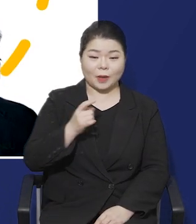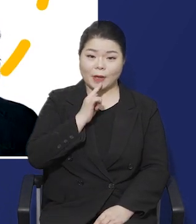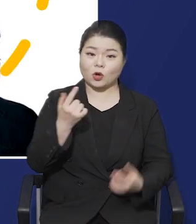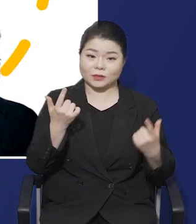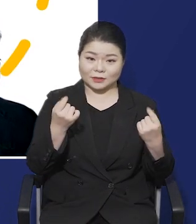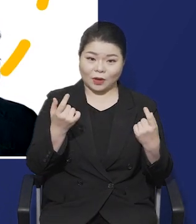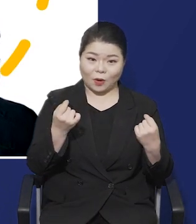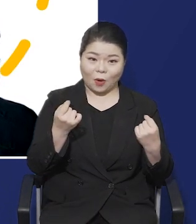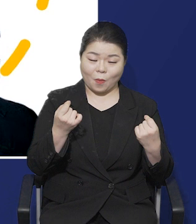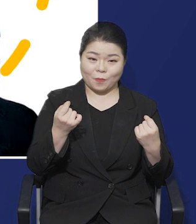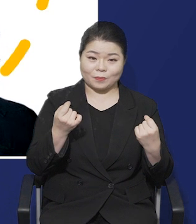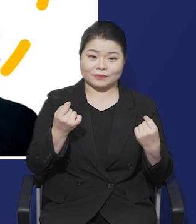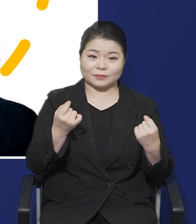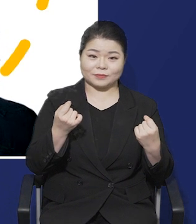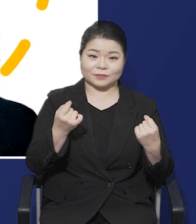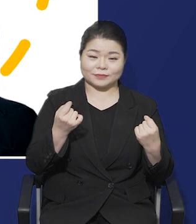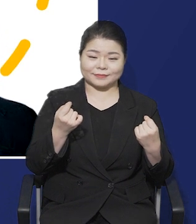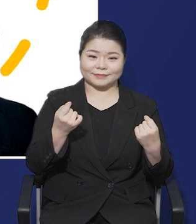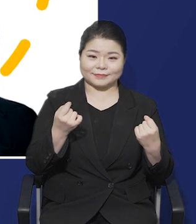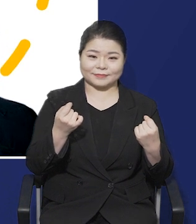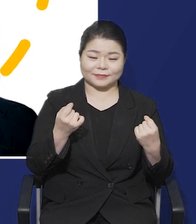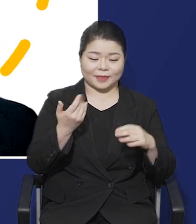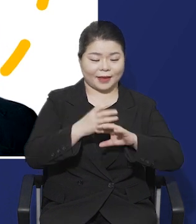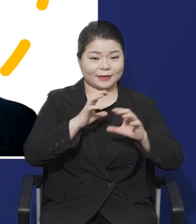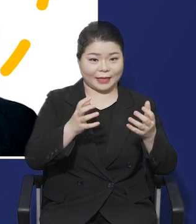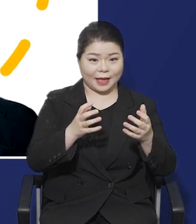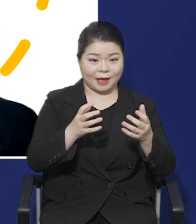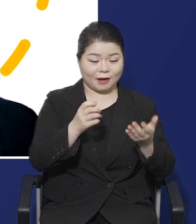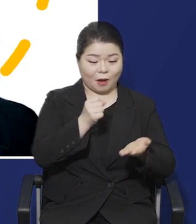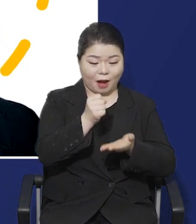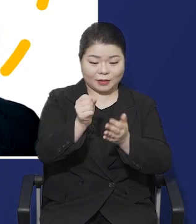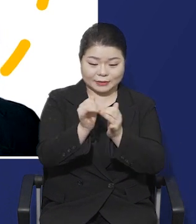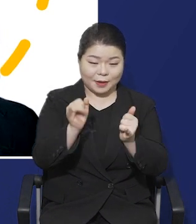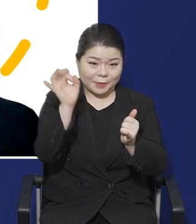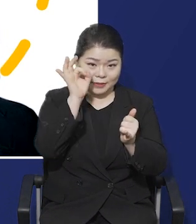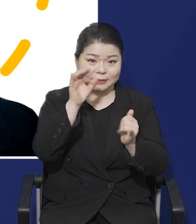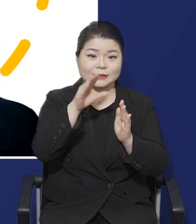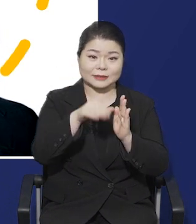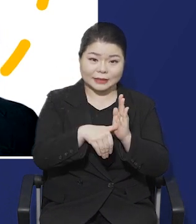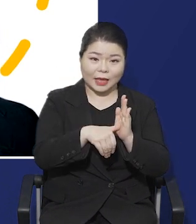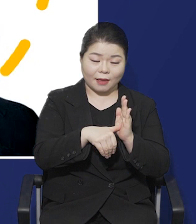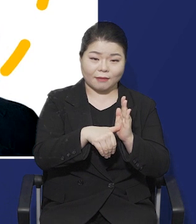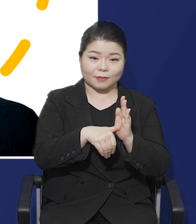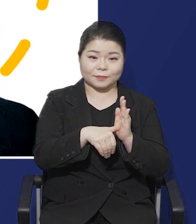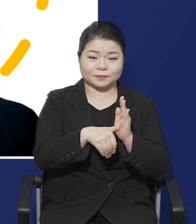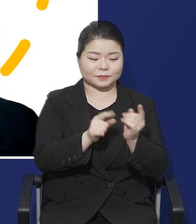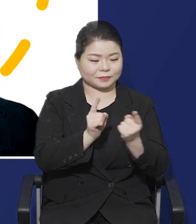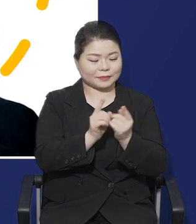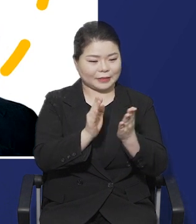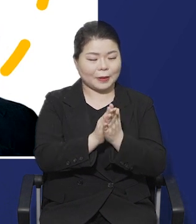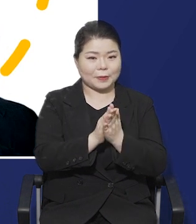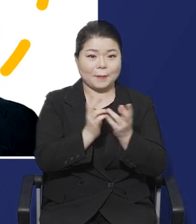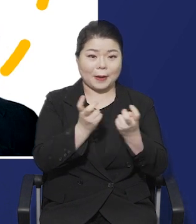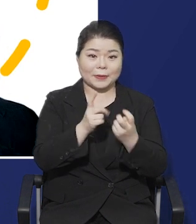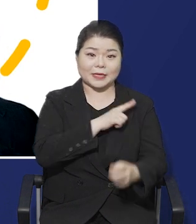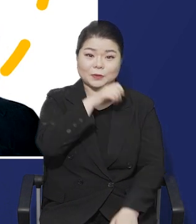바와 같이 이 해외 바이어 발굴을 하는 데 있어서는 아무래도 직접적인 방법으로서 가장